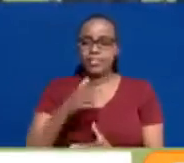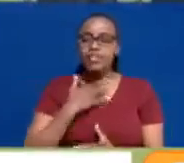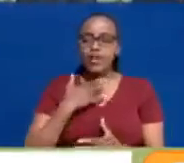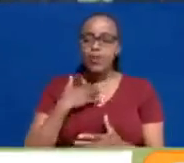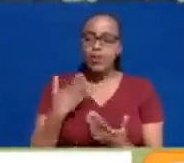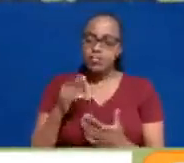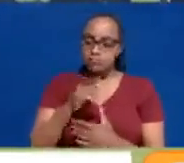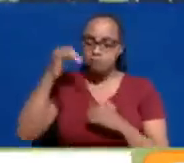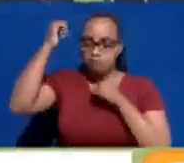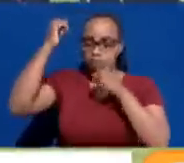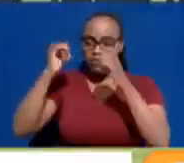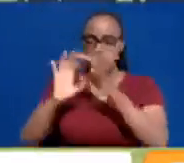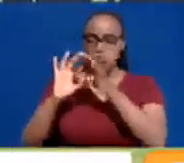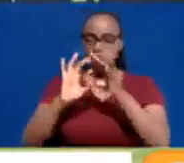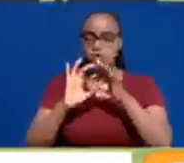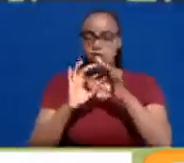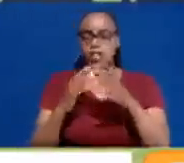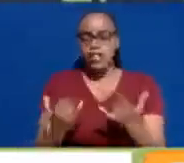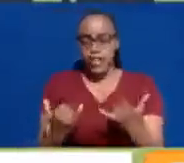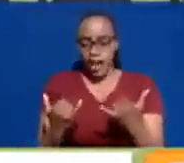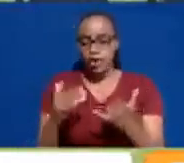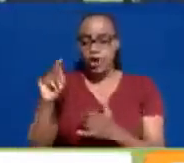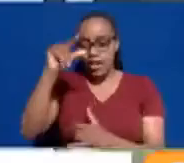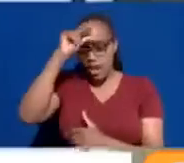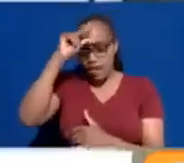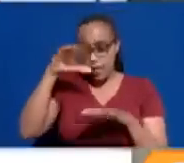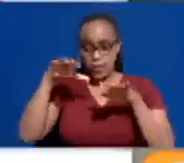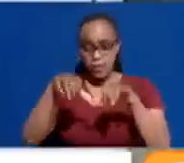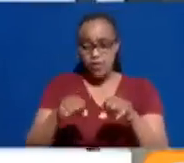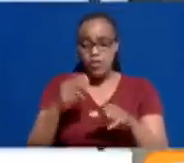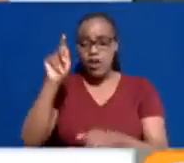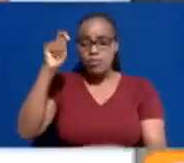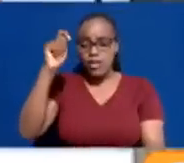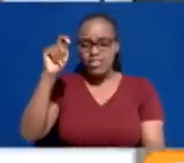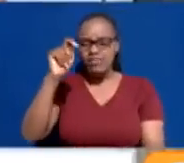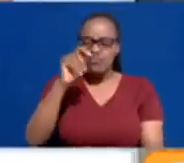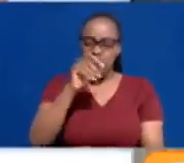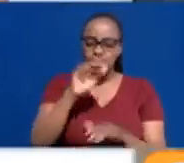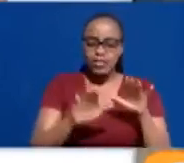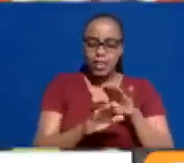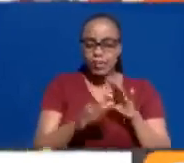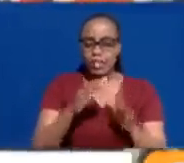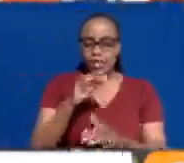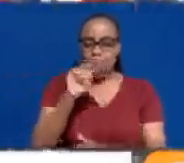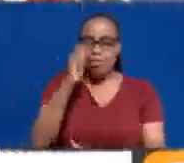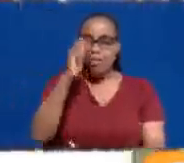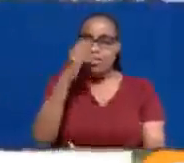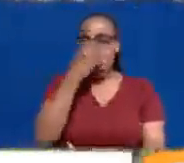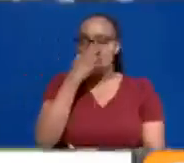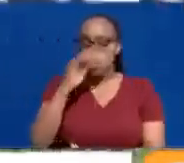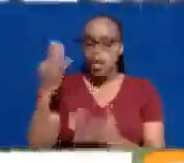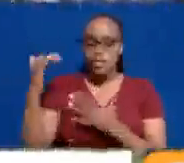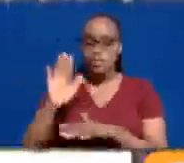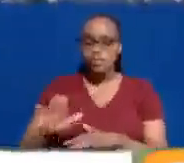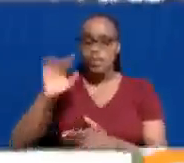amewataka wanajeshi hao kushirikiana na serikali inayoingia mamlakani, Rais mteule William Ruto akitarajiwa